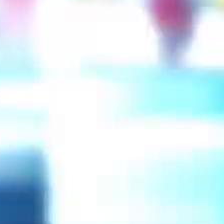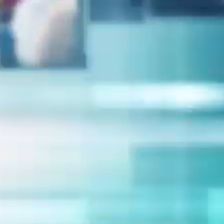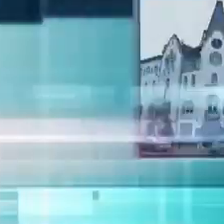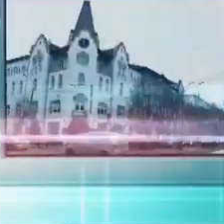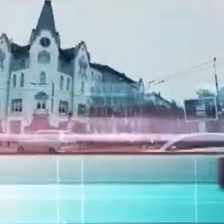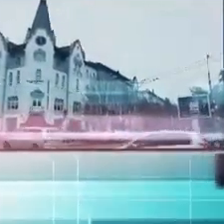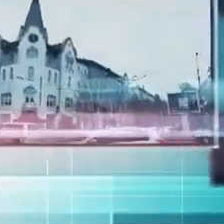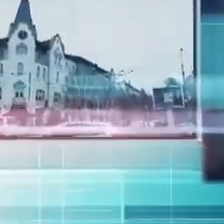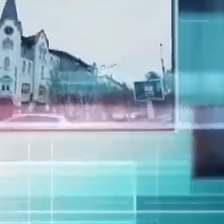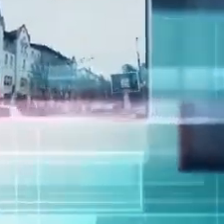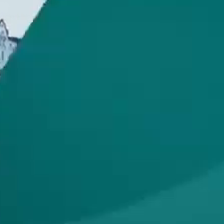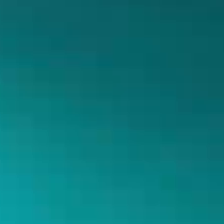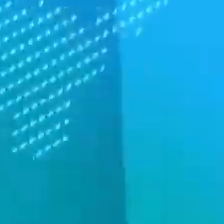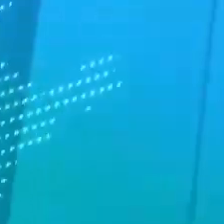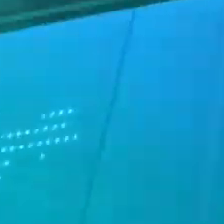Дякую!